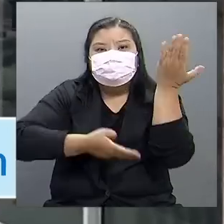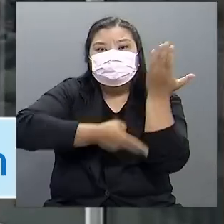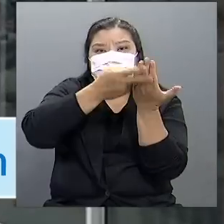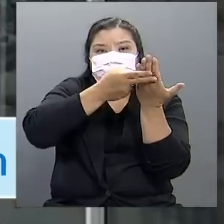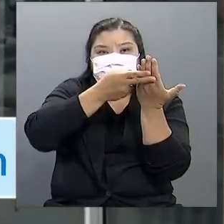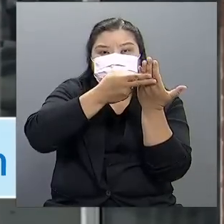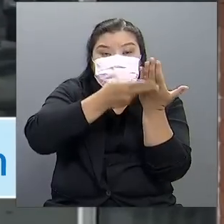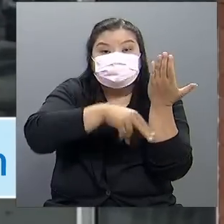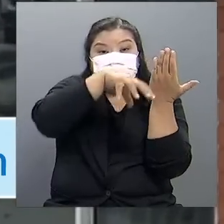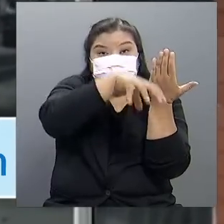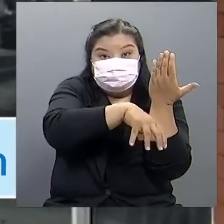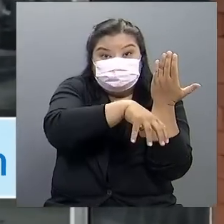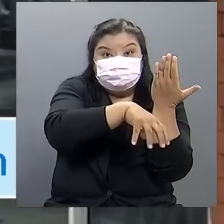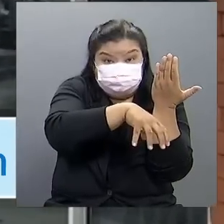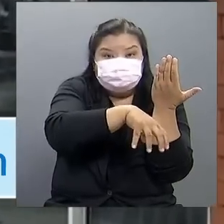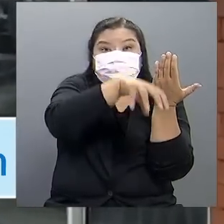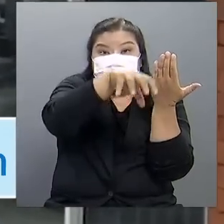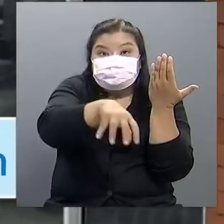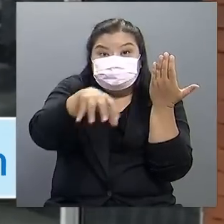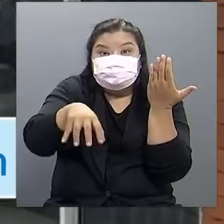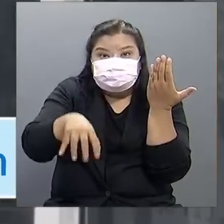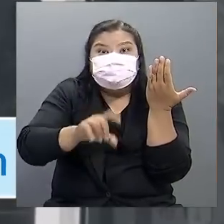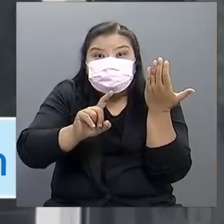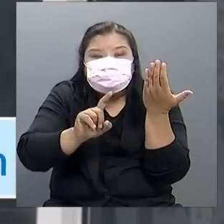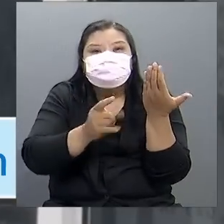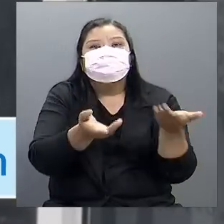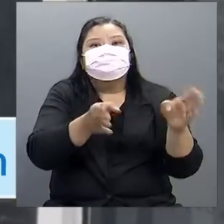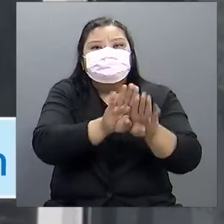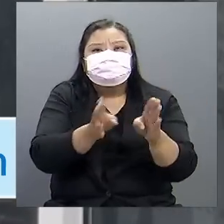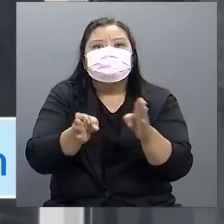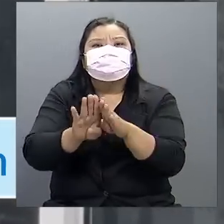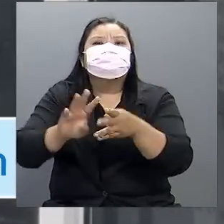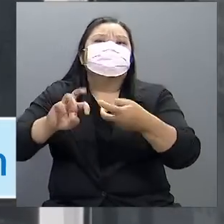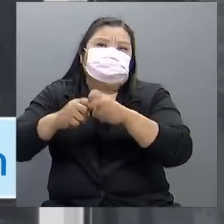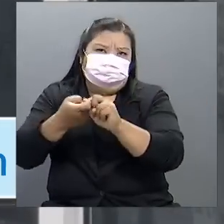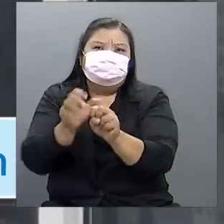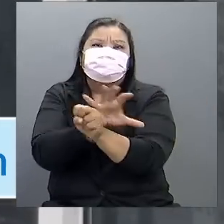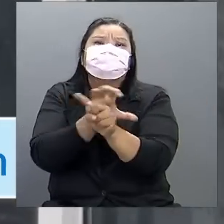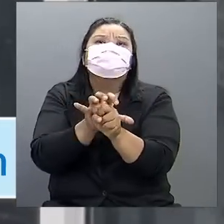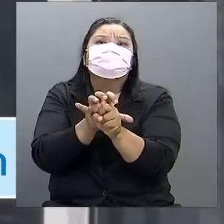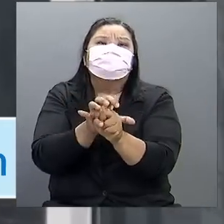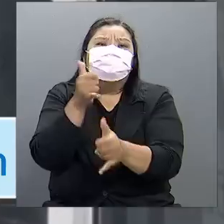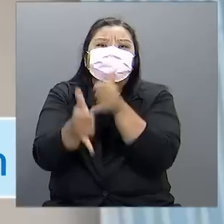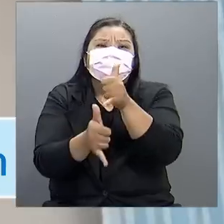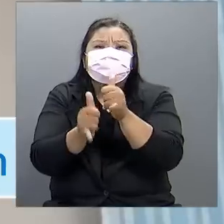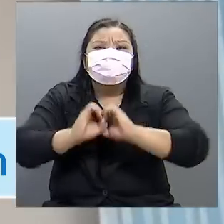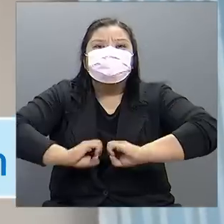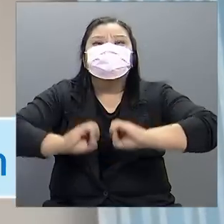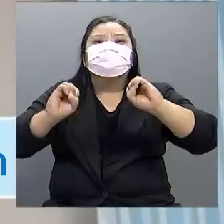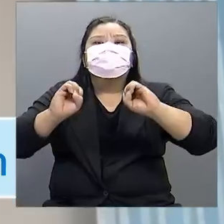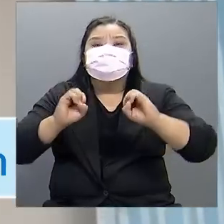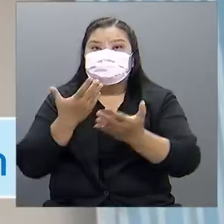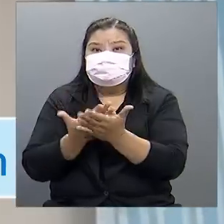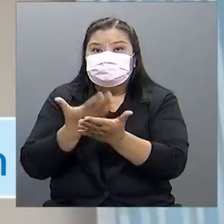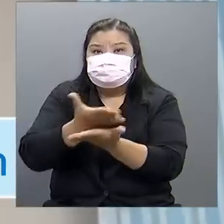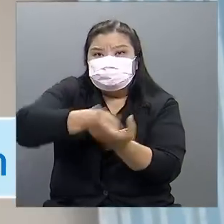ที่ได้รบผลกระทบจากจัฐานการณโวิด-19 นะคะ้องปิดตวกันไปช่ง 2 ปทผ่านมาเพระว่ไม่มีรายได้เลย และ